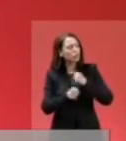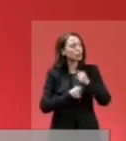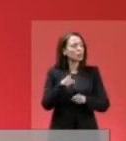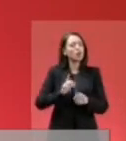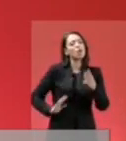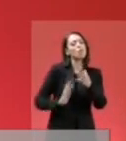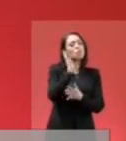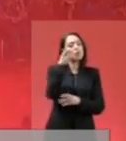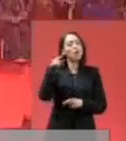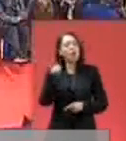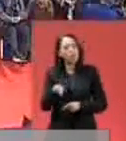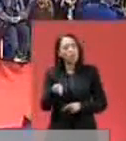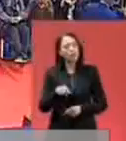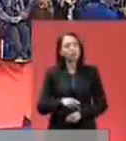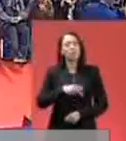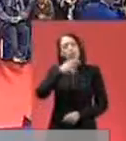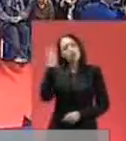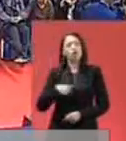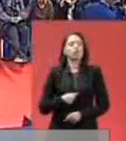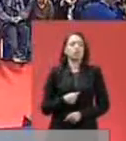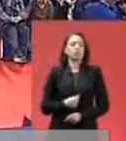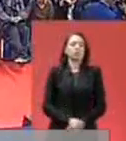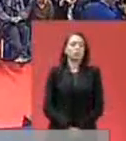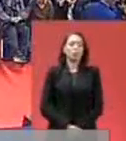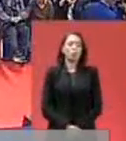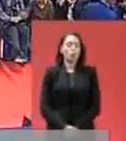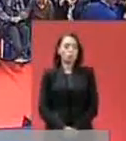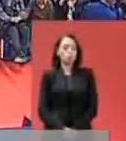την πρόοδο και την κοινωνική δικαιοσύνη.